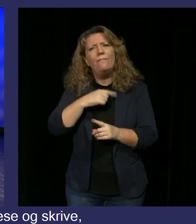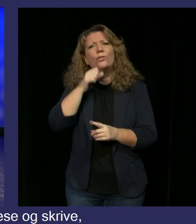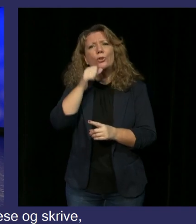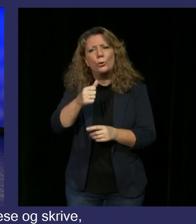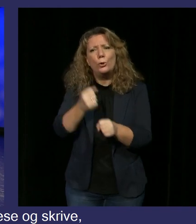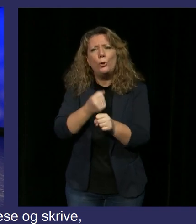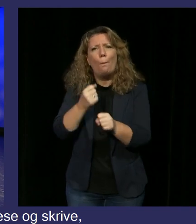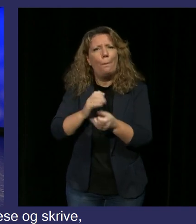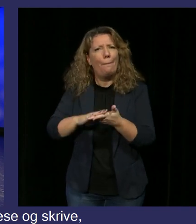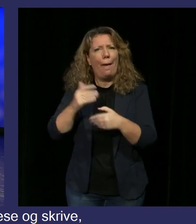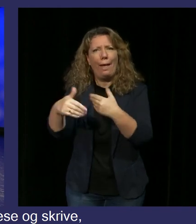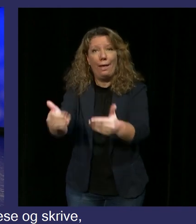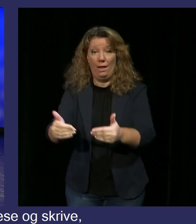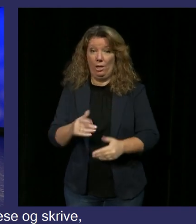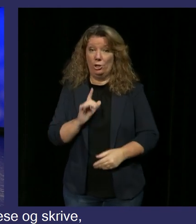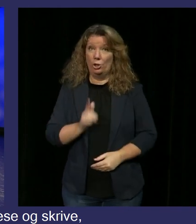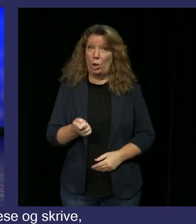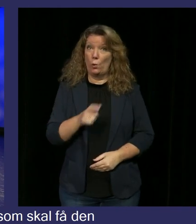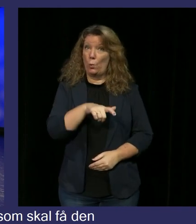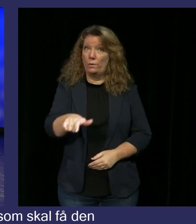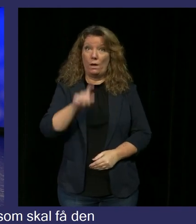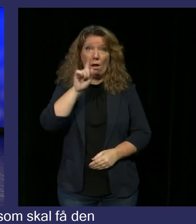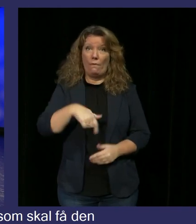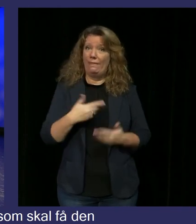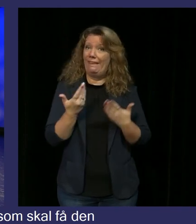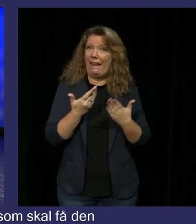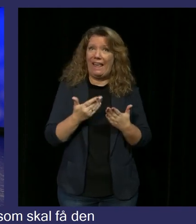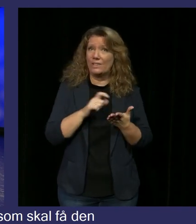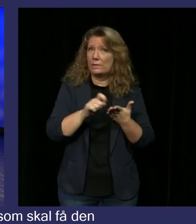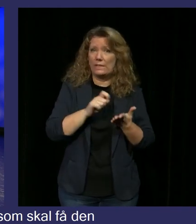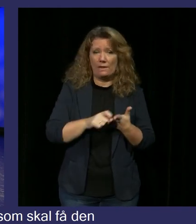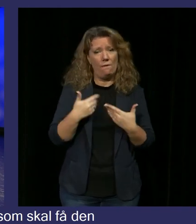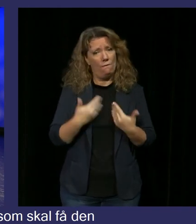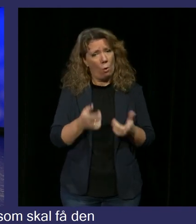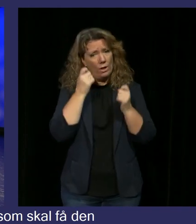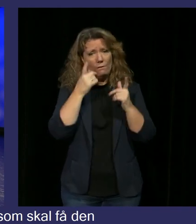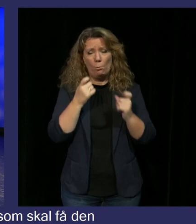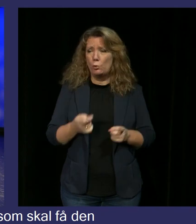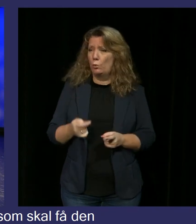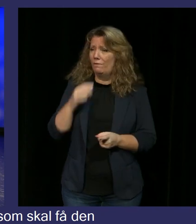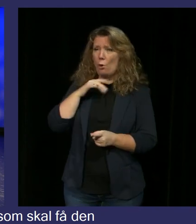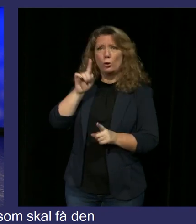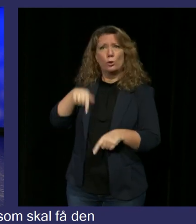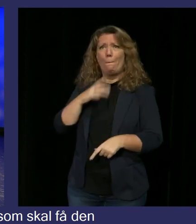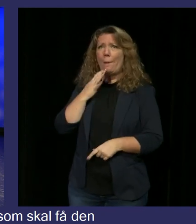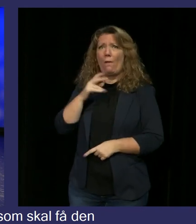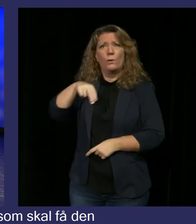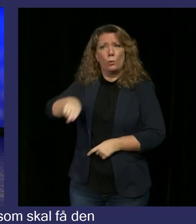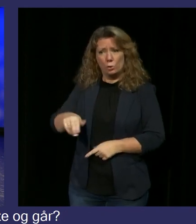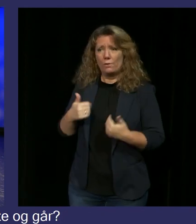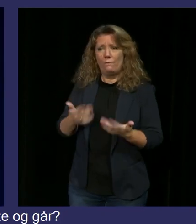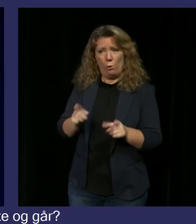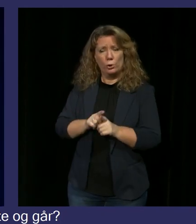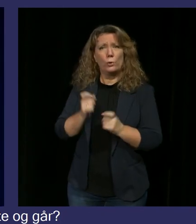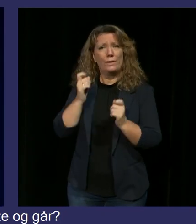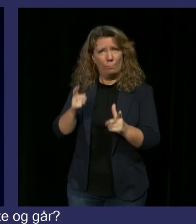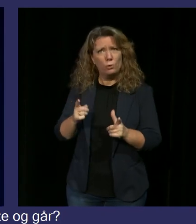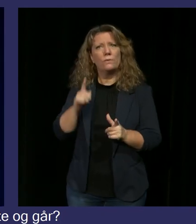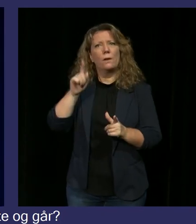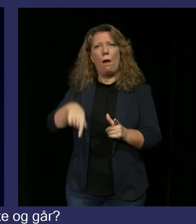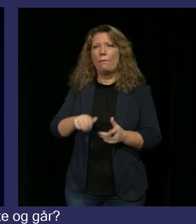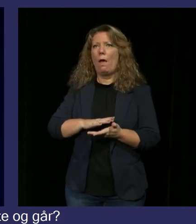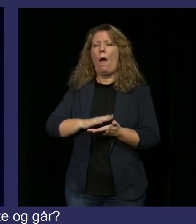ikke kan lese og skrive, som skal få den informasjonen. Mm. Og det folk som ikke snakker norsk, som skal få den informasjonen. Så vi kan aldri bli gode nok på det. Det